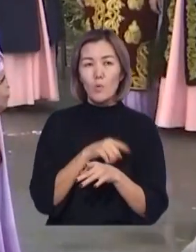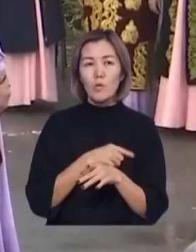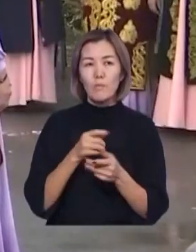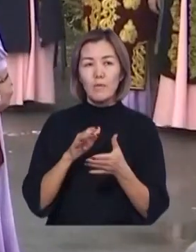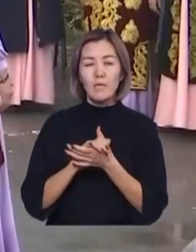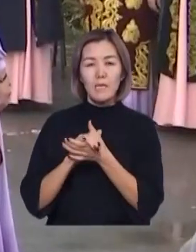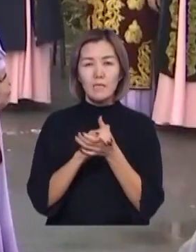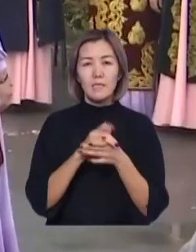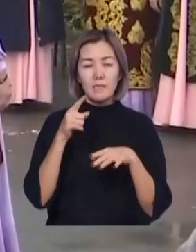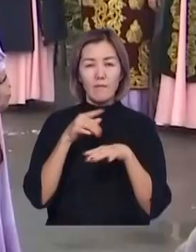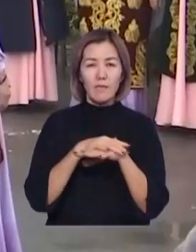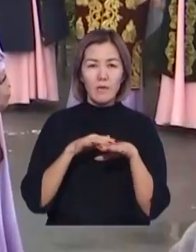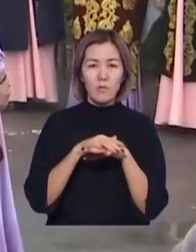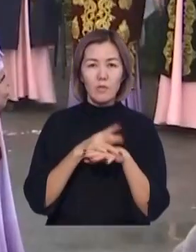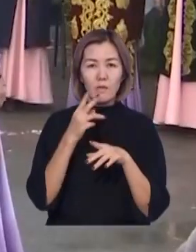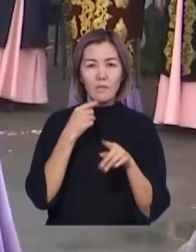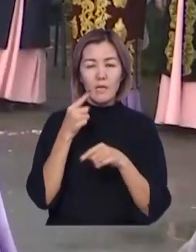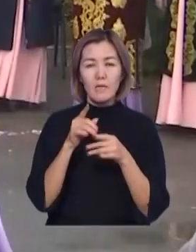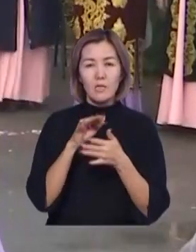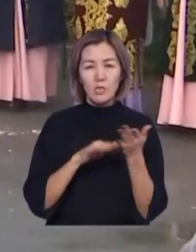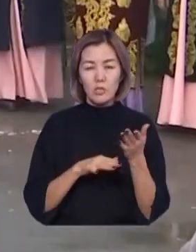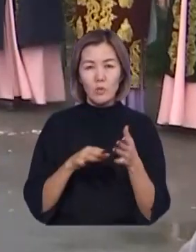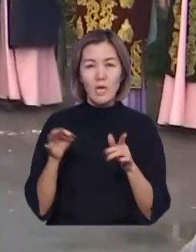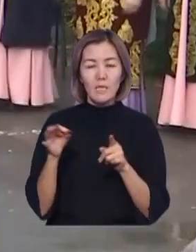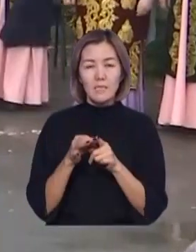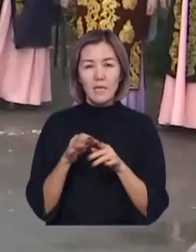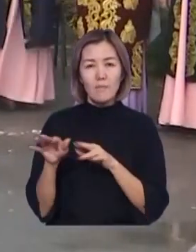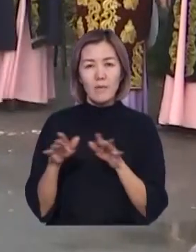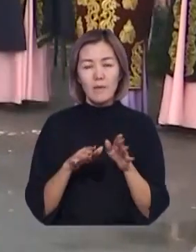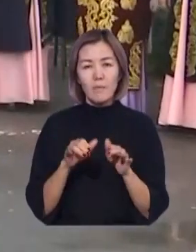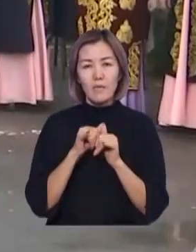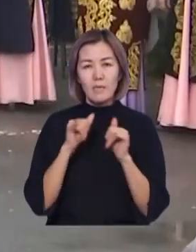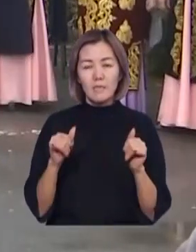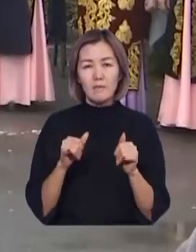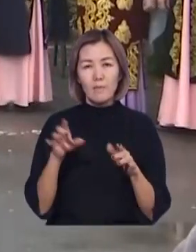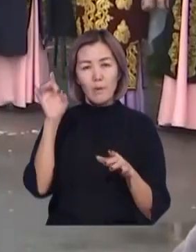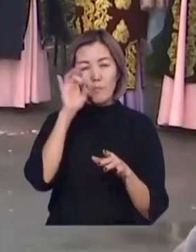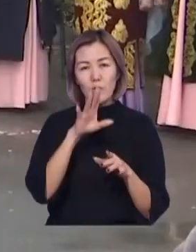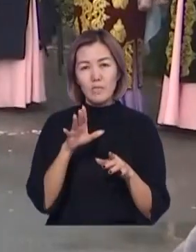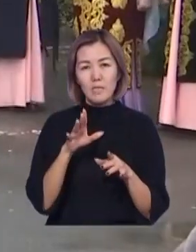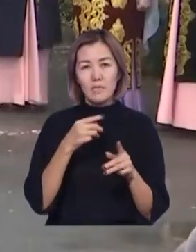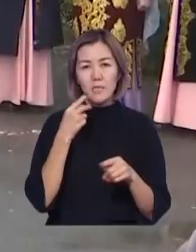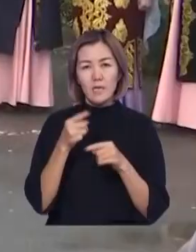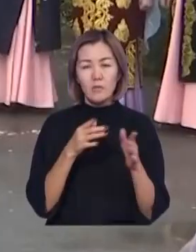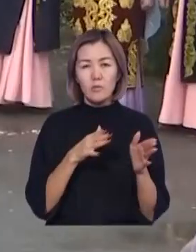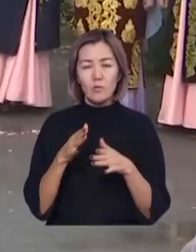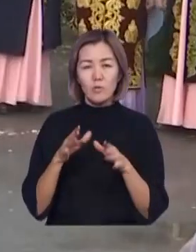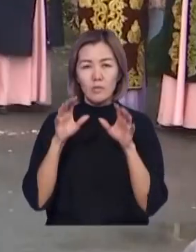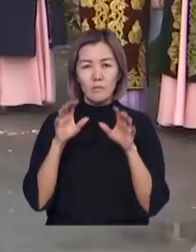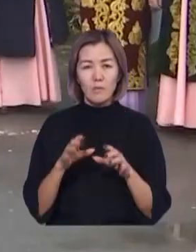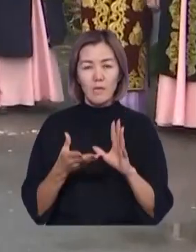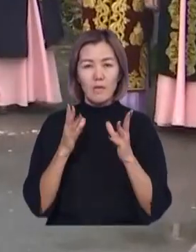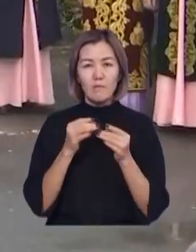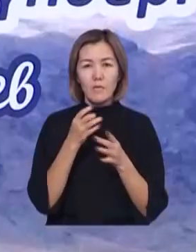единства народа будут проводиться и в дальнейшем целью мероприятия является развитие и популяризация традиционных ценностей и в